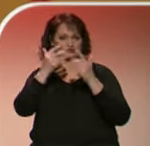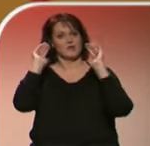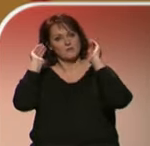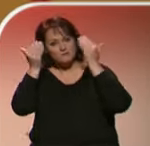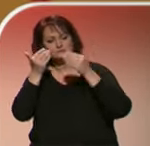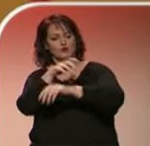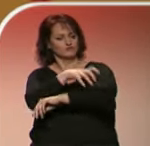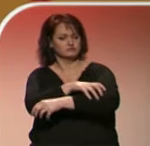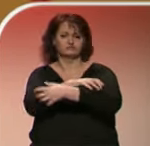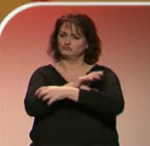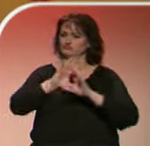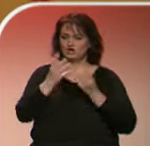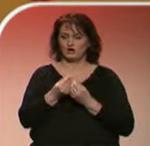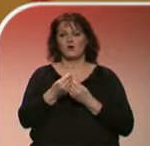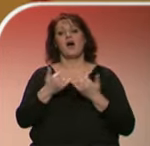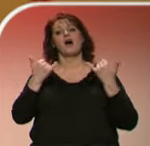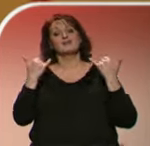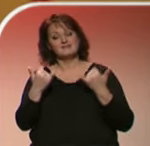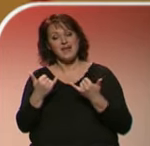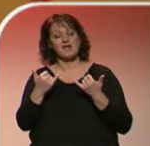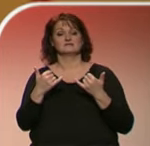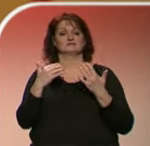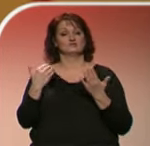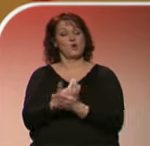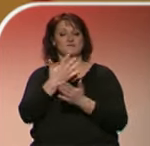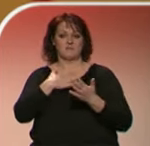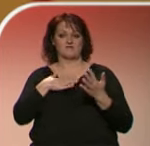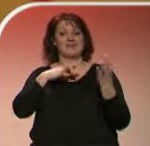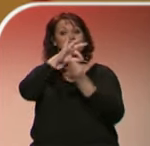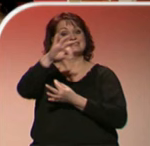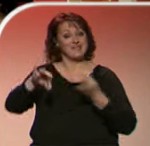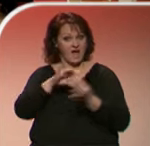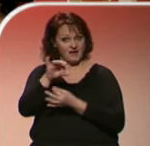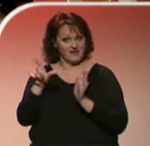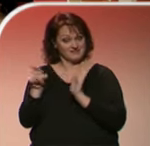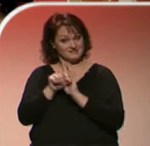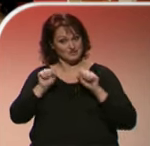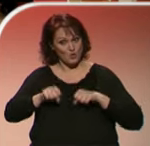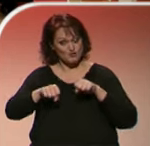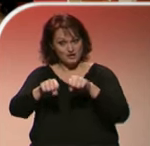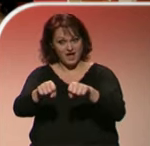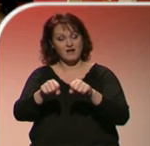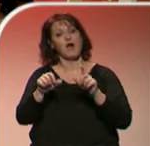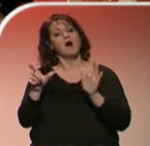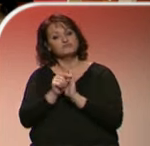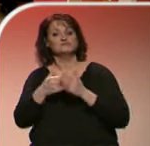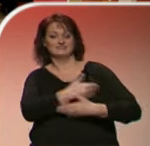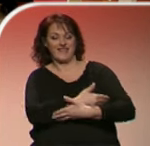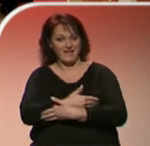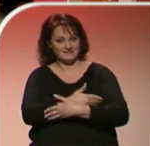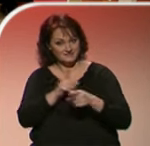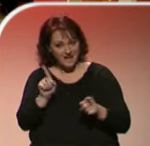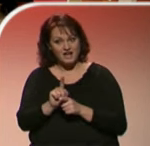dále. A teď nově máme dance strollering, to znamená, že tančíme u kočárku a z kočárky a s dětmi v náručích